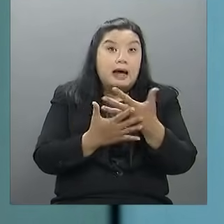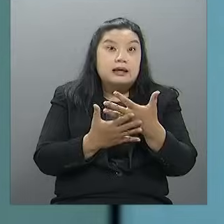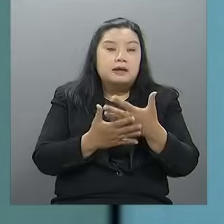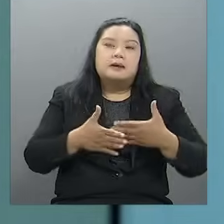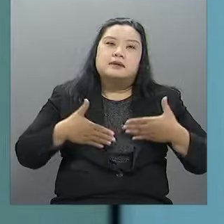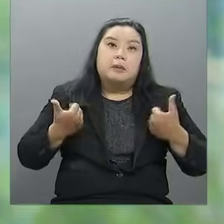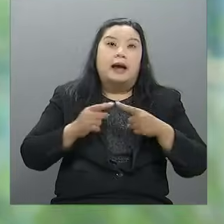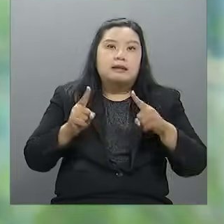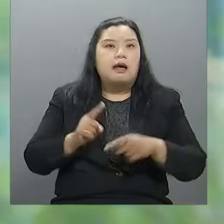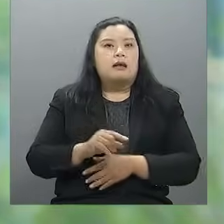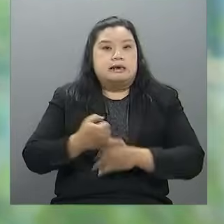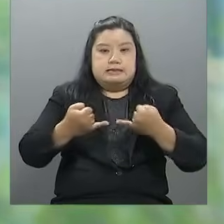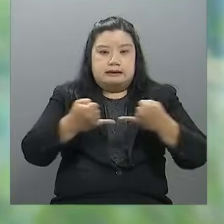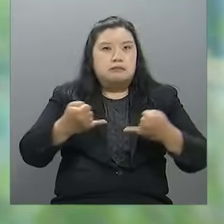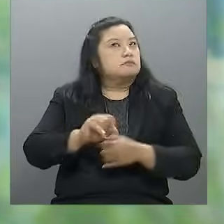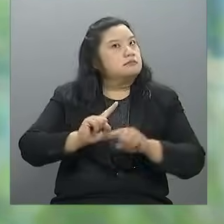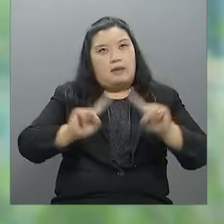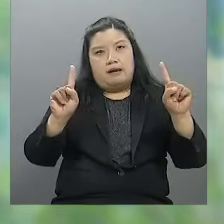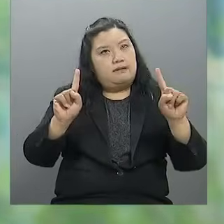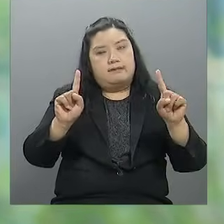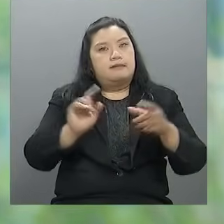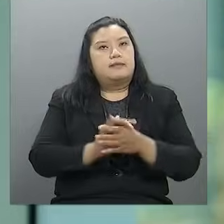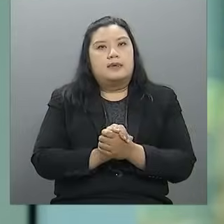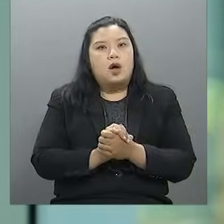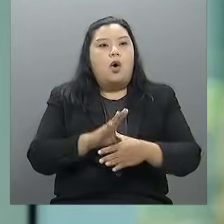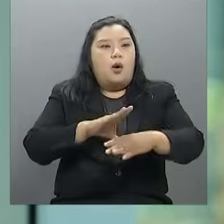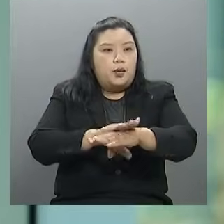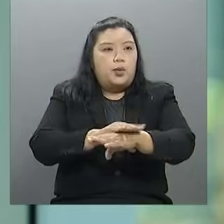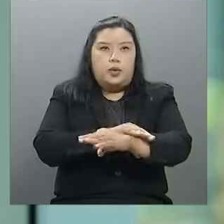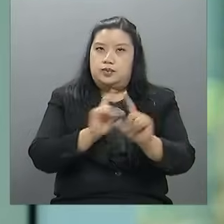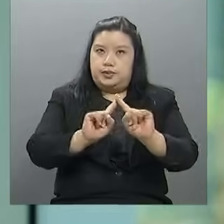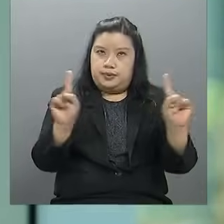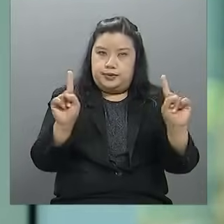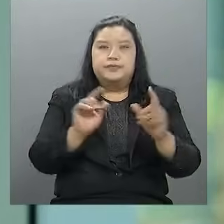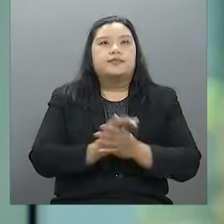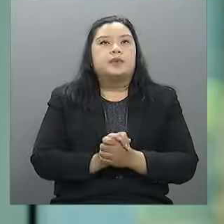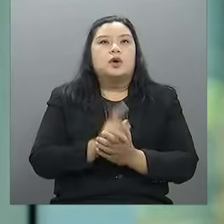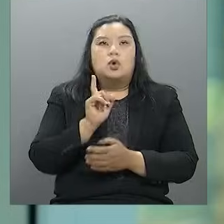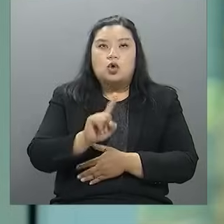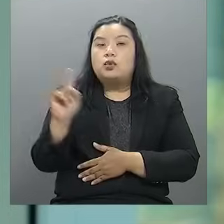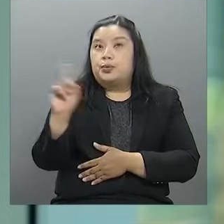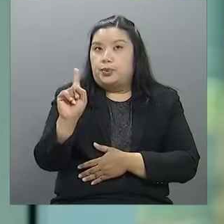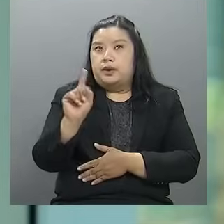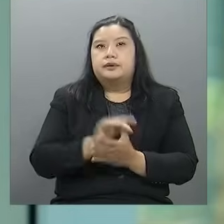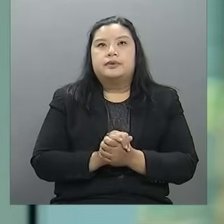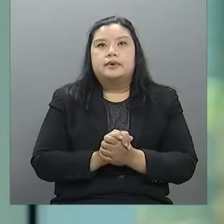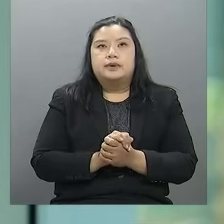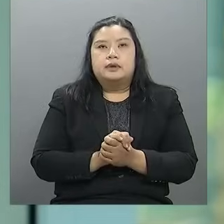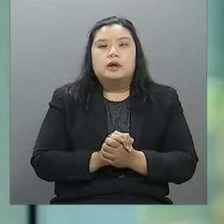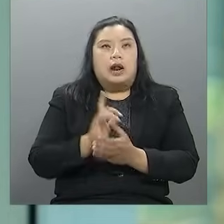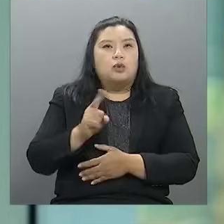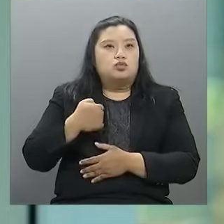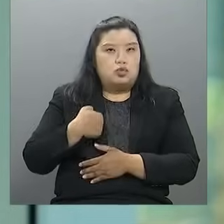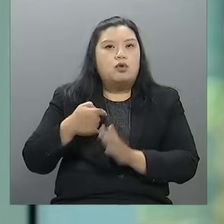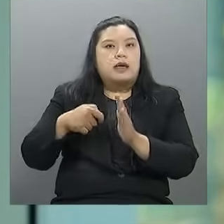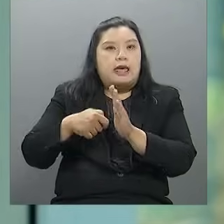ามเนือเพราะฉะนั้นความหมายต่่างกวิธีการก็ต่างกันโดย Photoshop ถกต้องครัผมสทธิีารที่สุดคือ ต้องแก้ไดี่ต้องเห็กเพื่อป้องการอาก